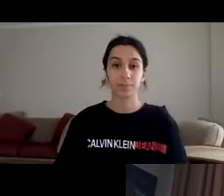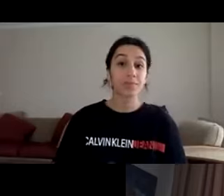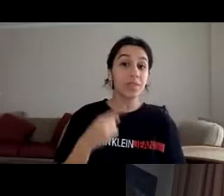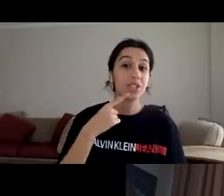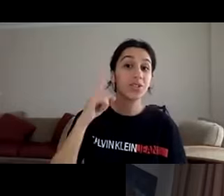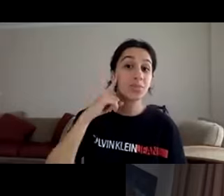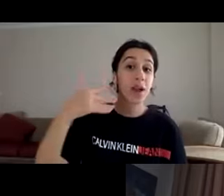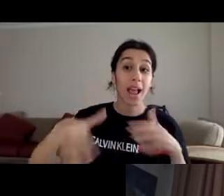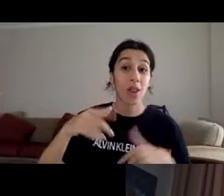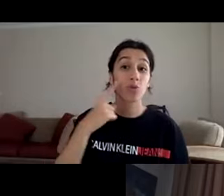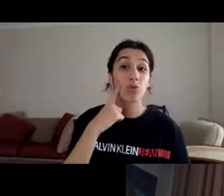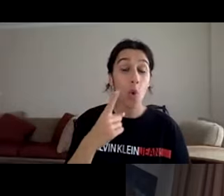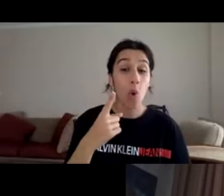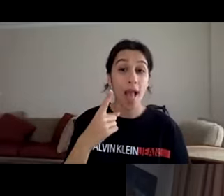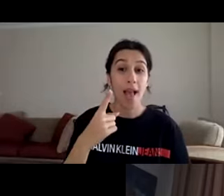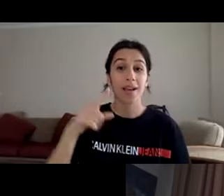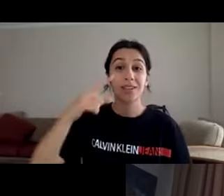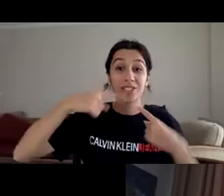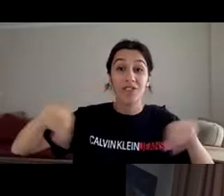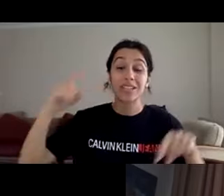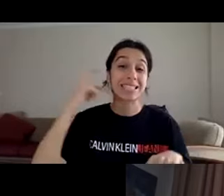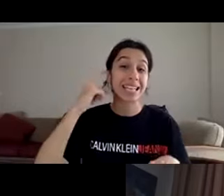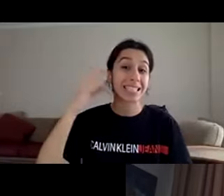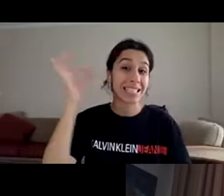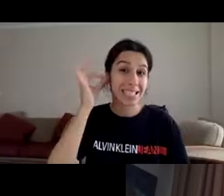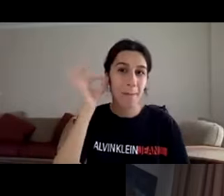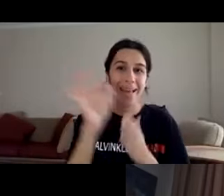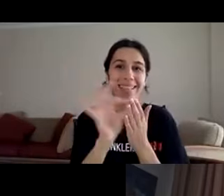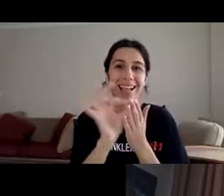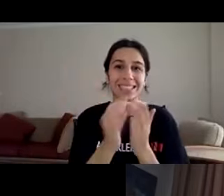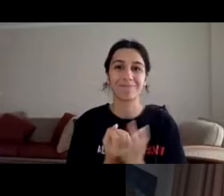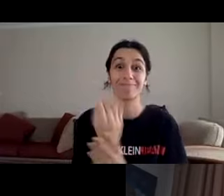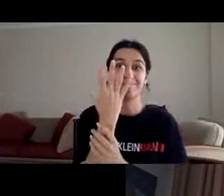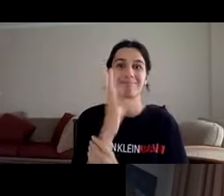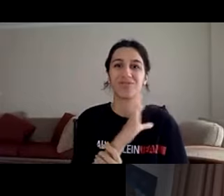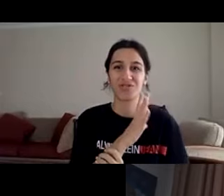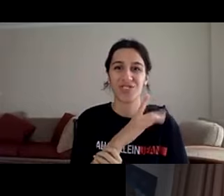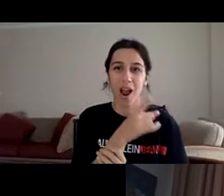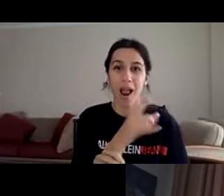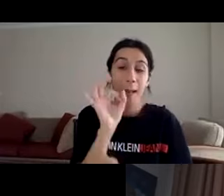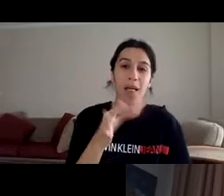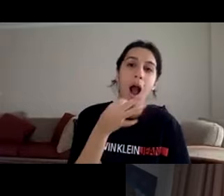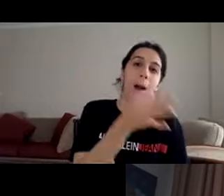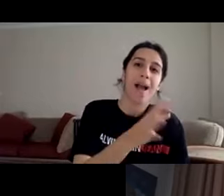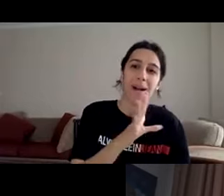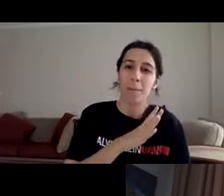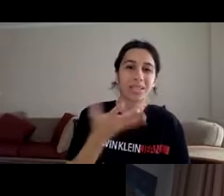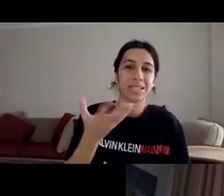İşitme engellilere çevredeki sesleri dinleyerek yazılı olarak hemen onlara bir şeyler ileten